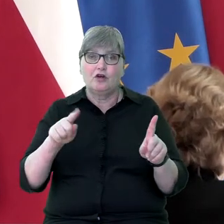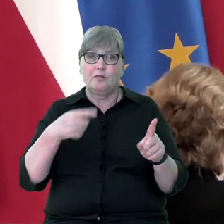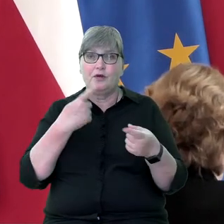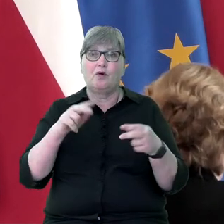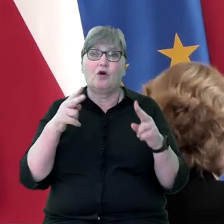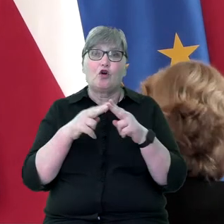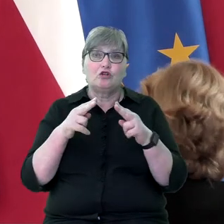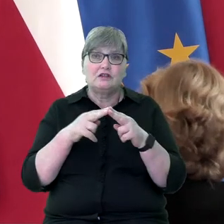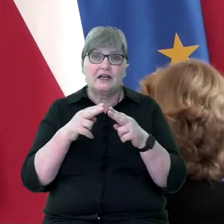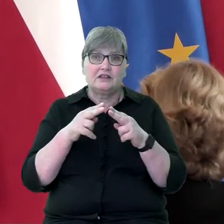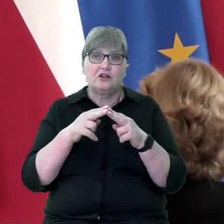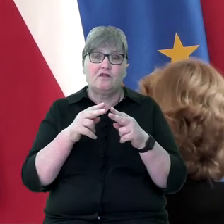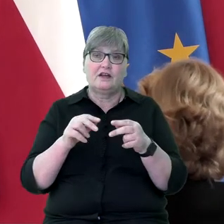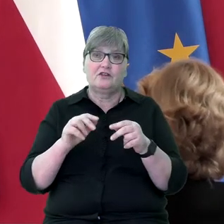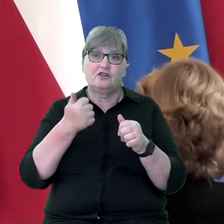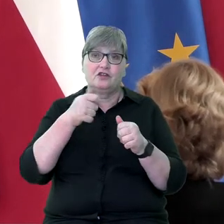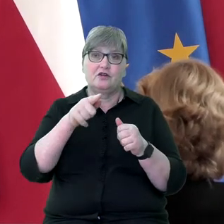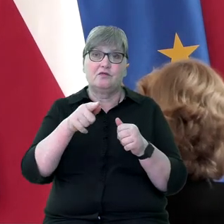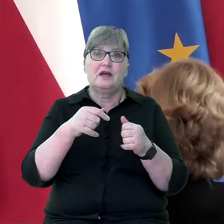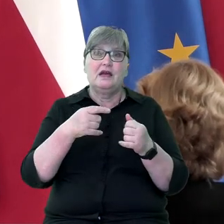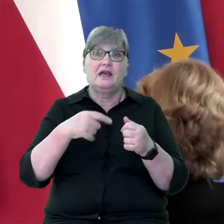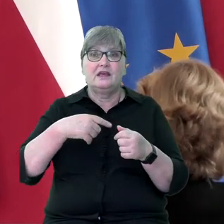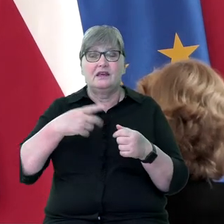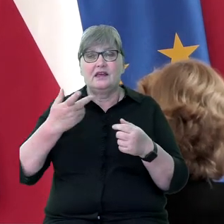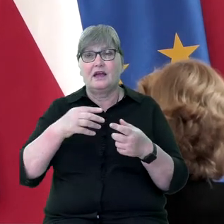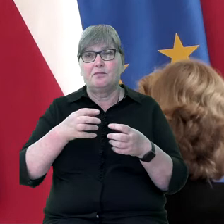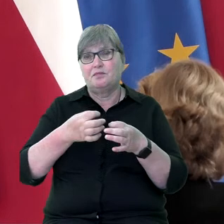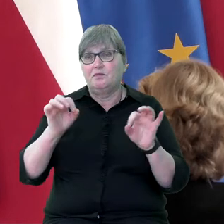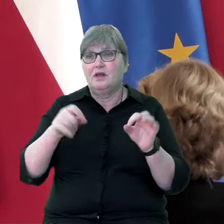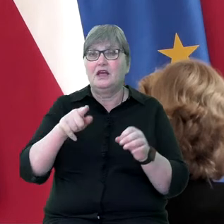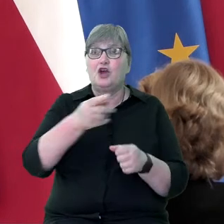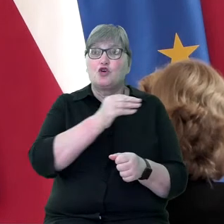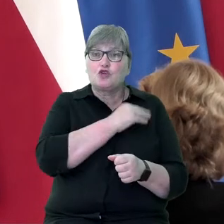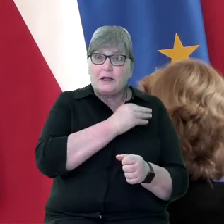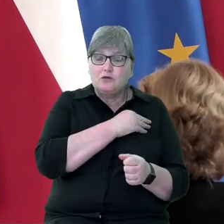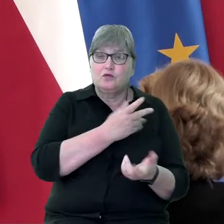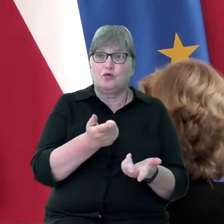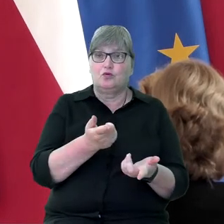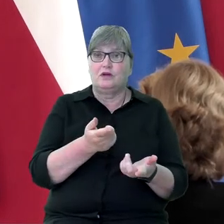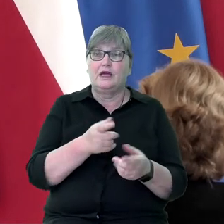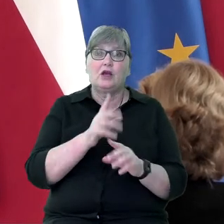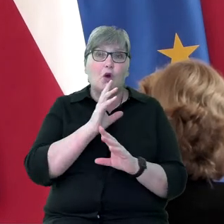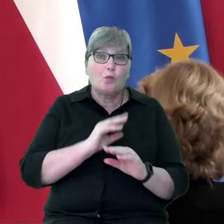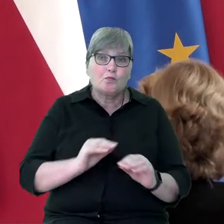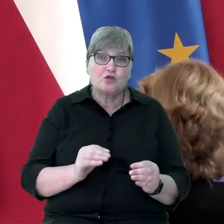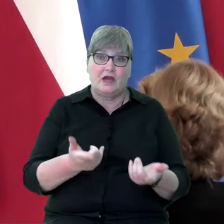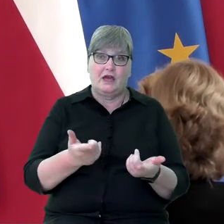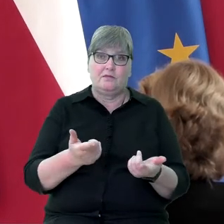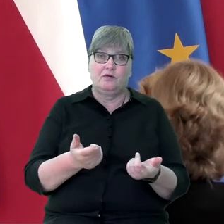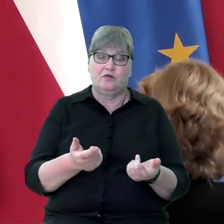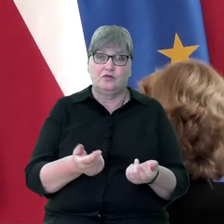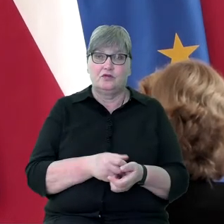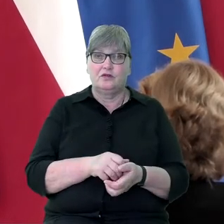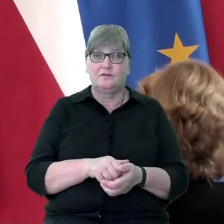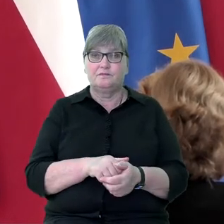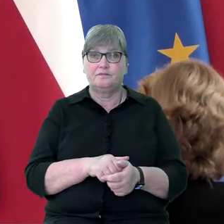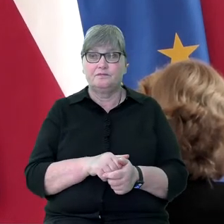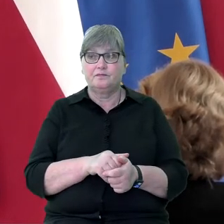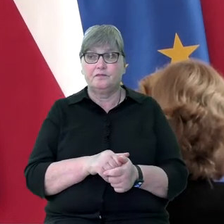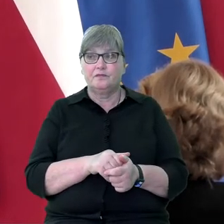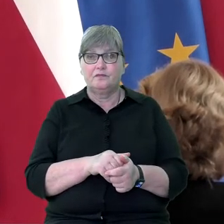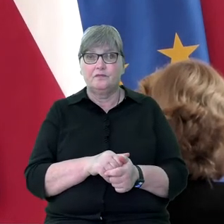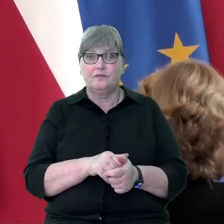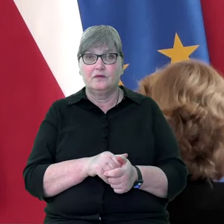urzędowania, obowiązek okazywania szacunku i uprzejmości w stosunkach z przełożonymi, współurzędnikami i podwładnymi,